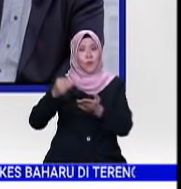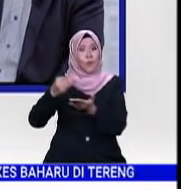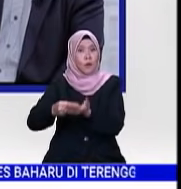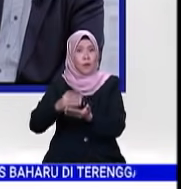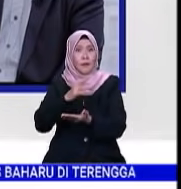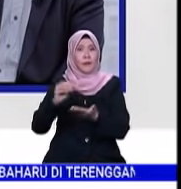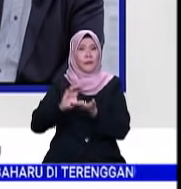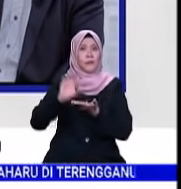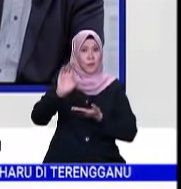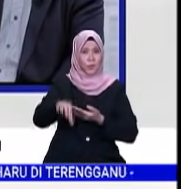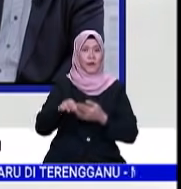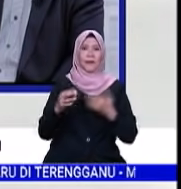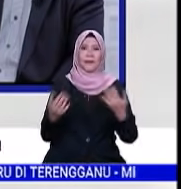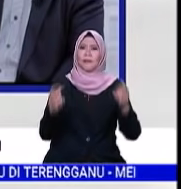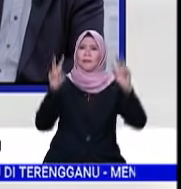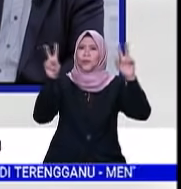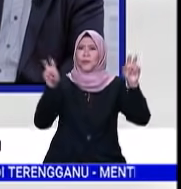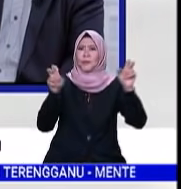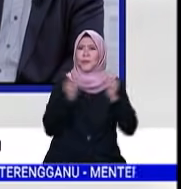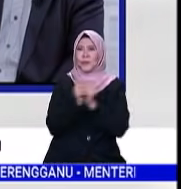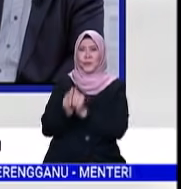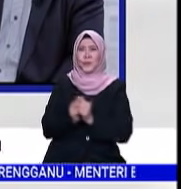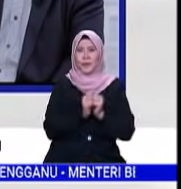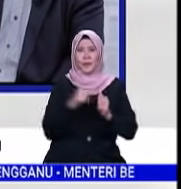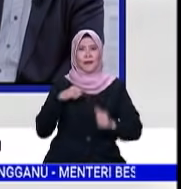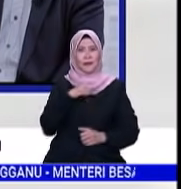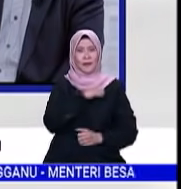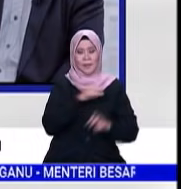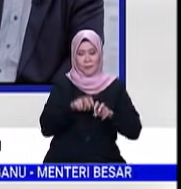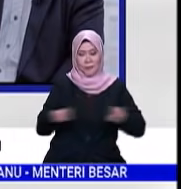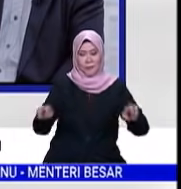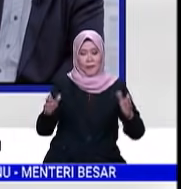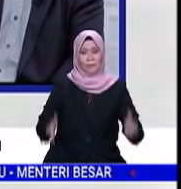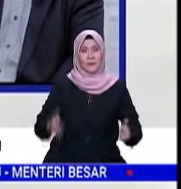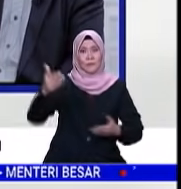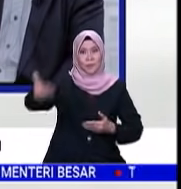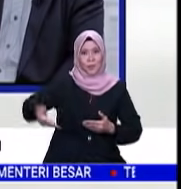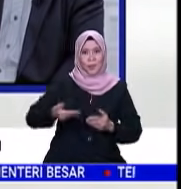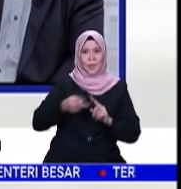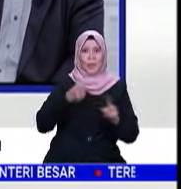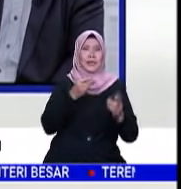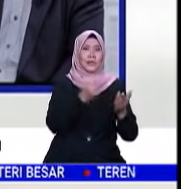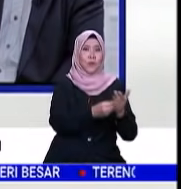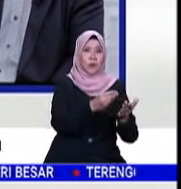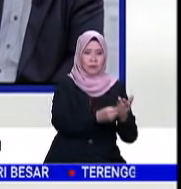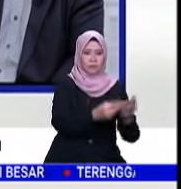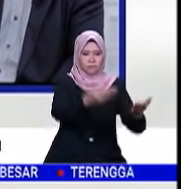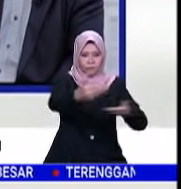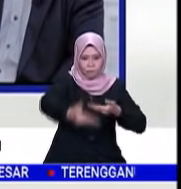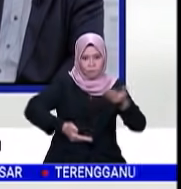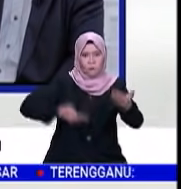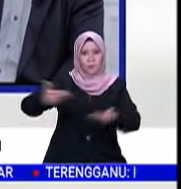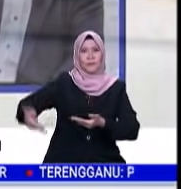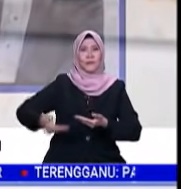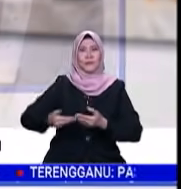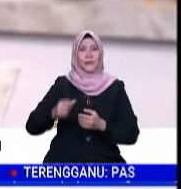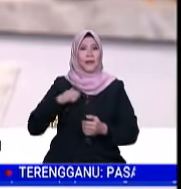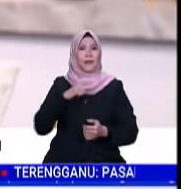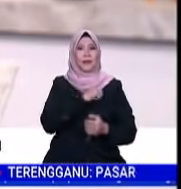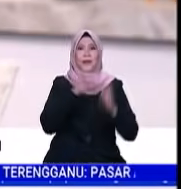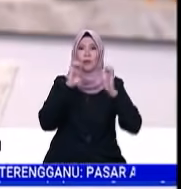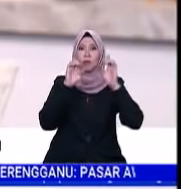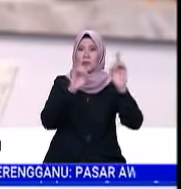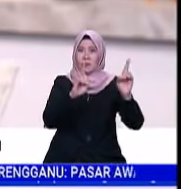pelaburan. Setiap topik dibincang bersama ahli panel jemputan daripada industri keuangan dan pelaburan. Turut dijemput ahli akademik